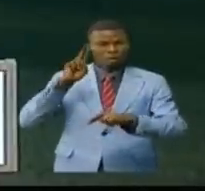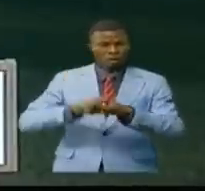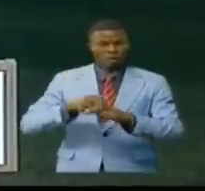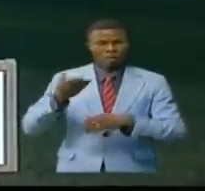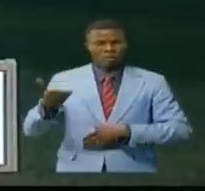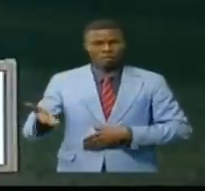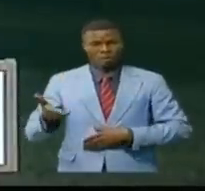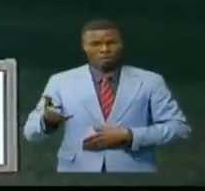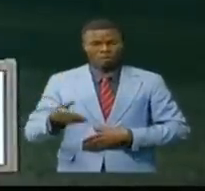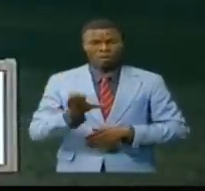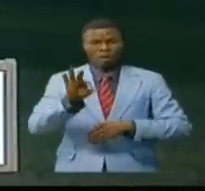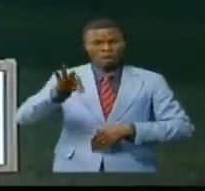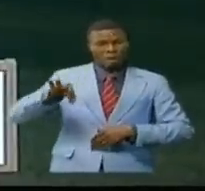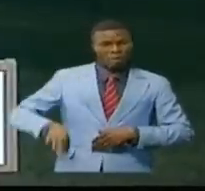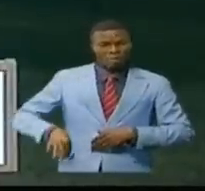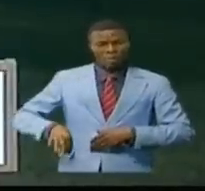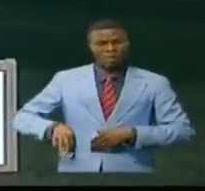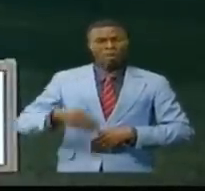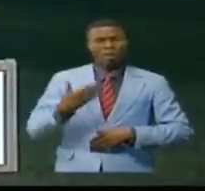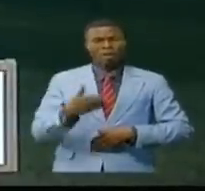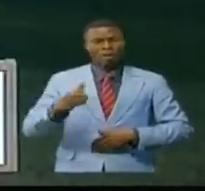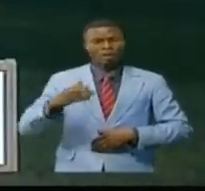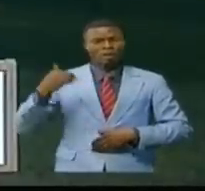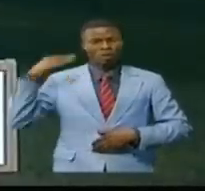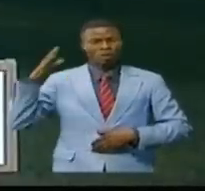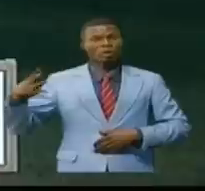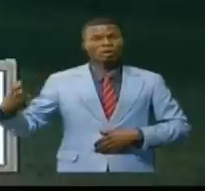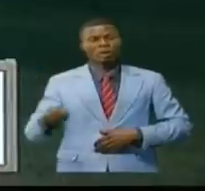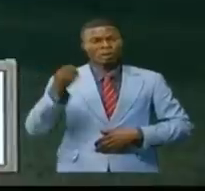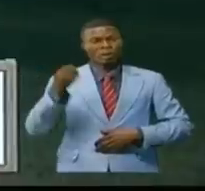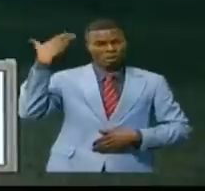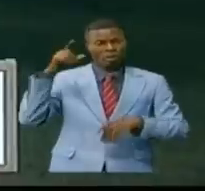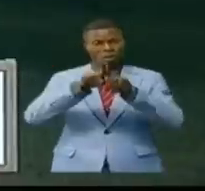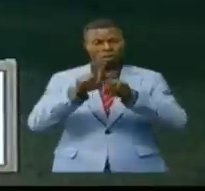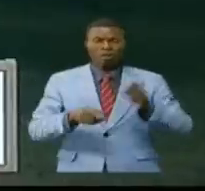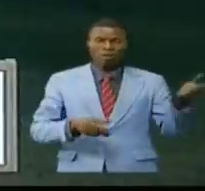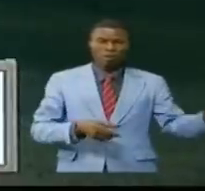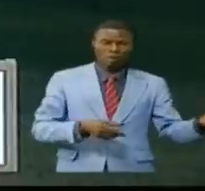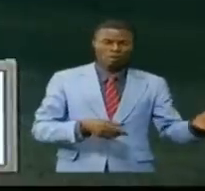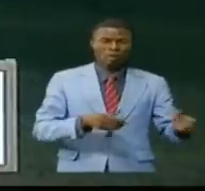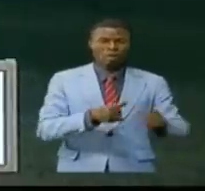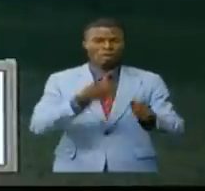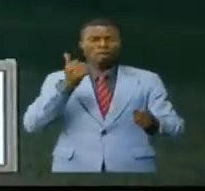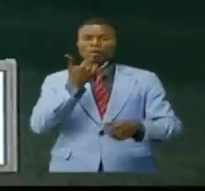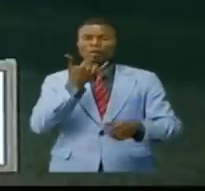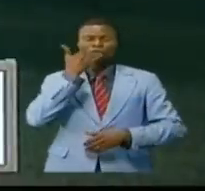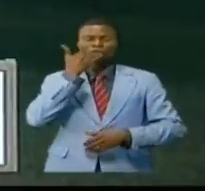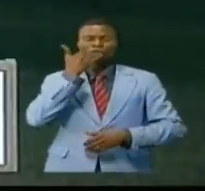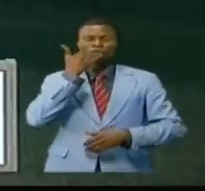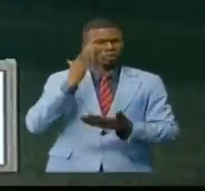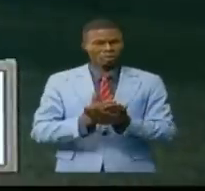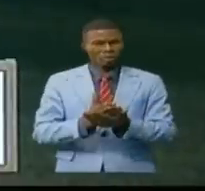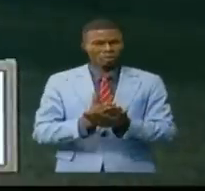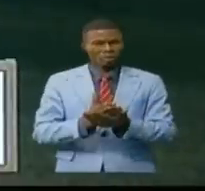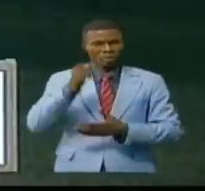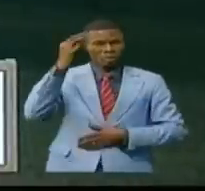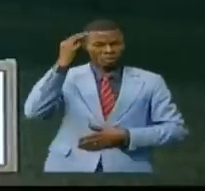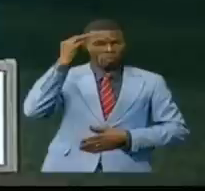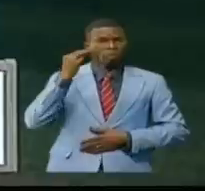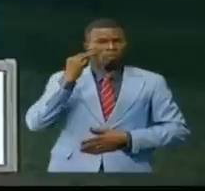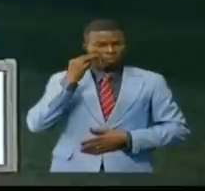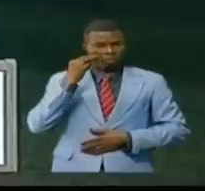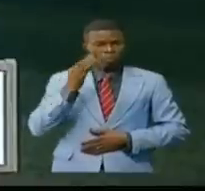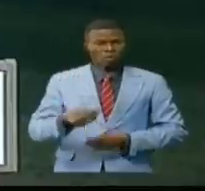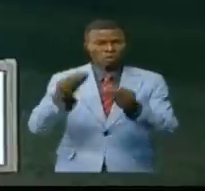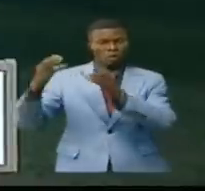part les biens publics illégalement arrachés de son patrimoine et d'autre part d'éviter les erreurs du passé. Le Premier ministre a été